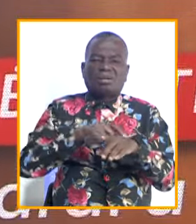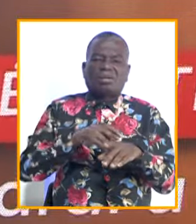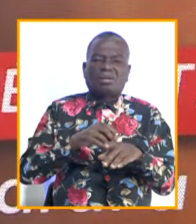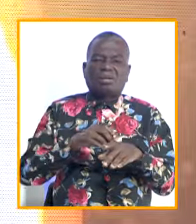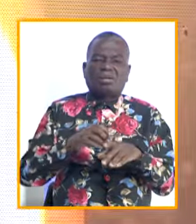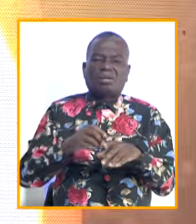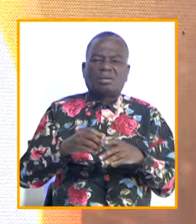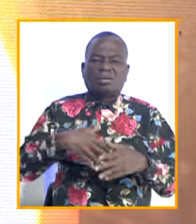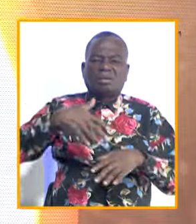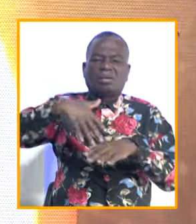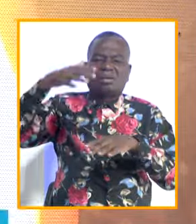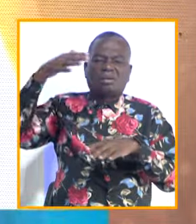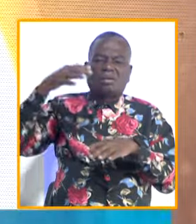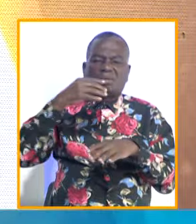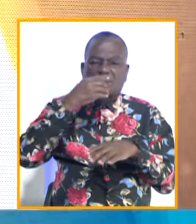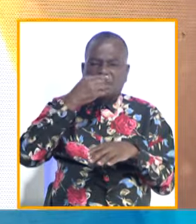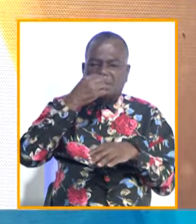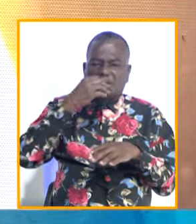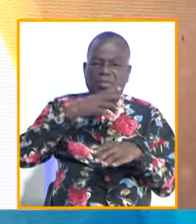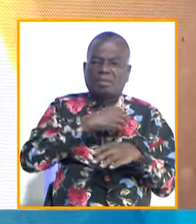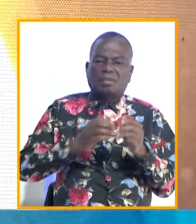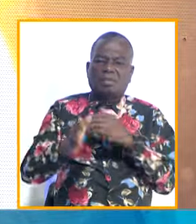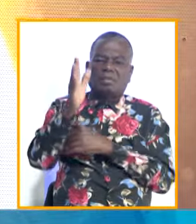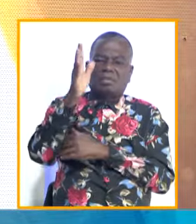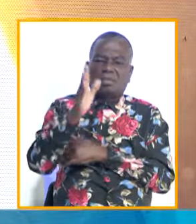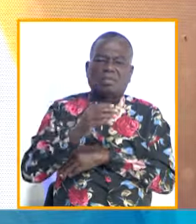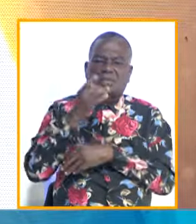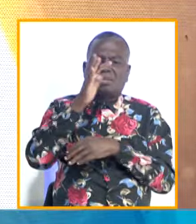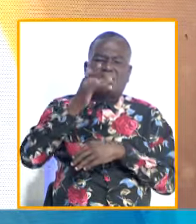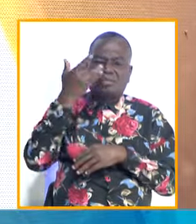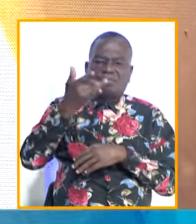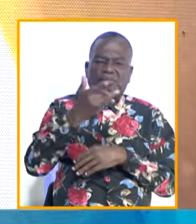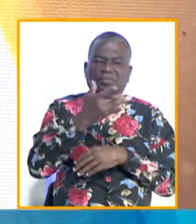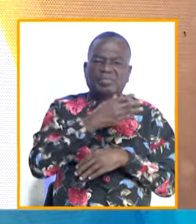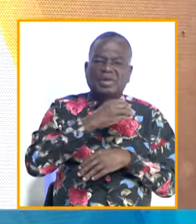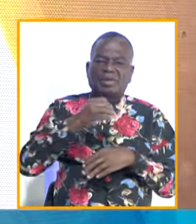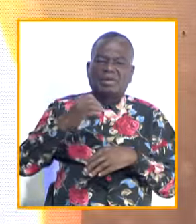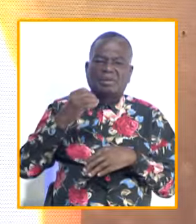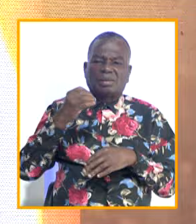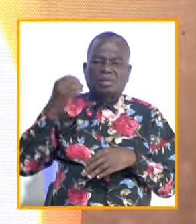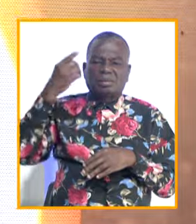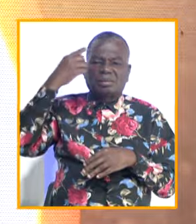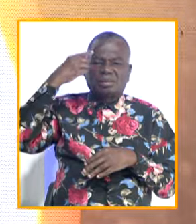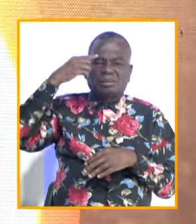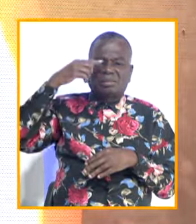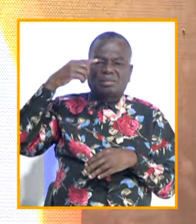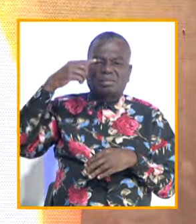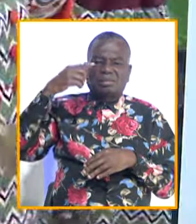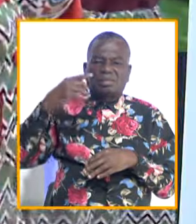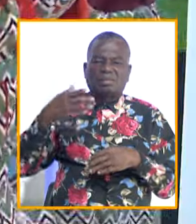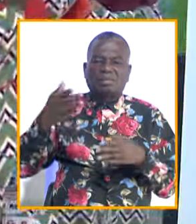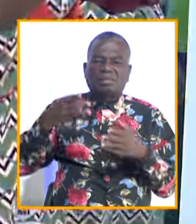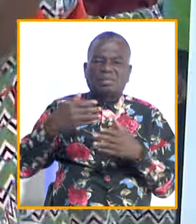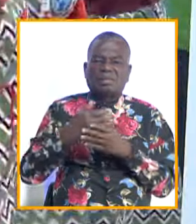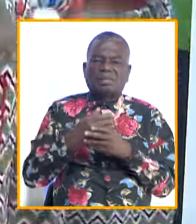de glorieux. Nous venons de loin et Dieu nous fait la grâce aujourd'hui d'avoir ce bel édifice. Donc, nous sommes dans la joie.